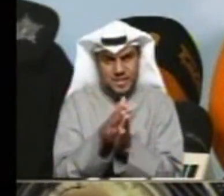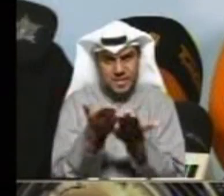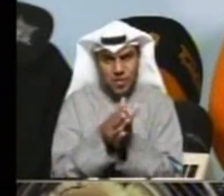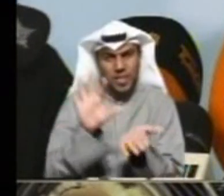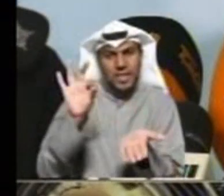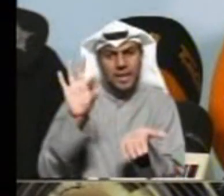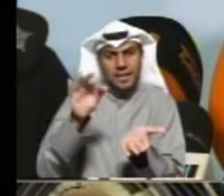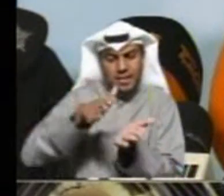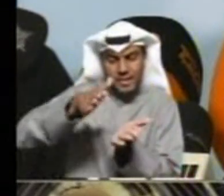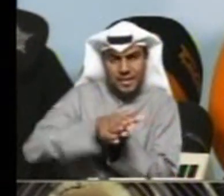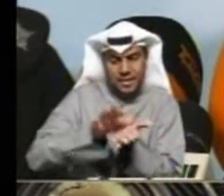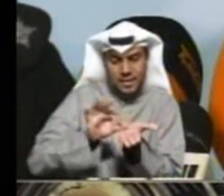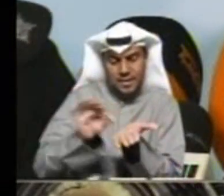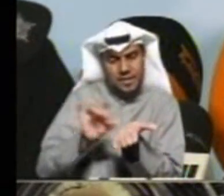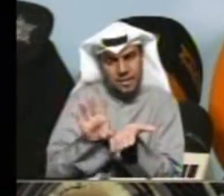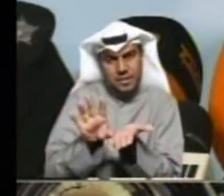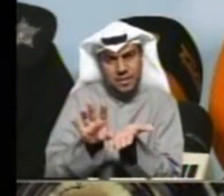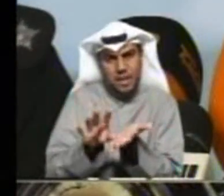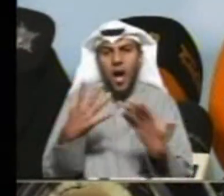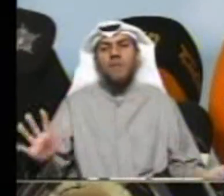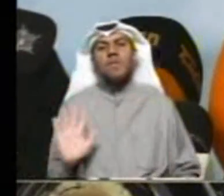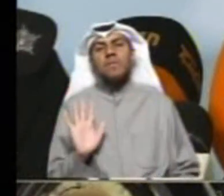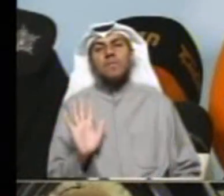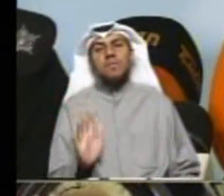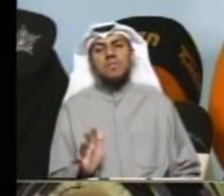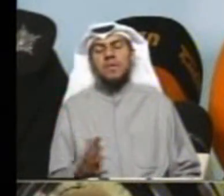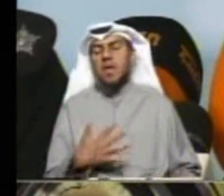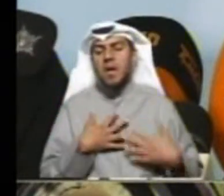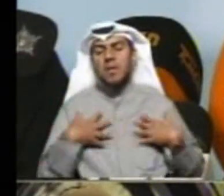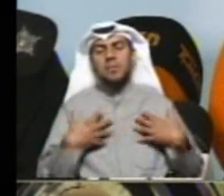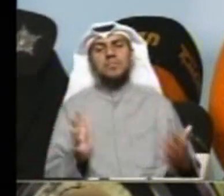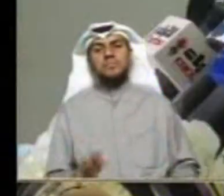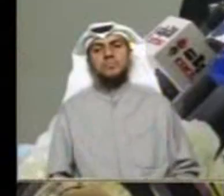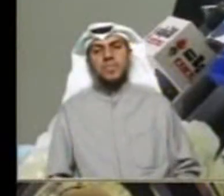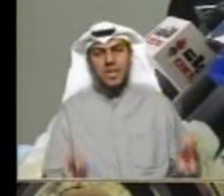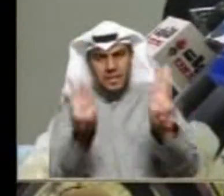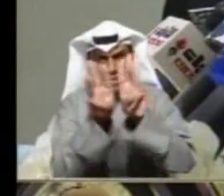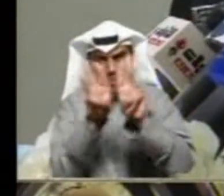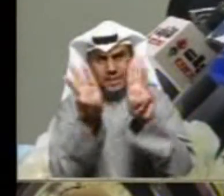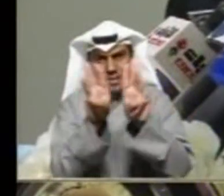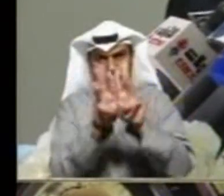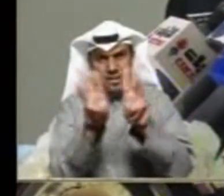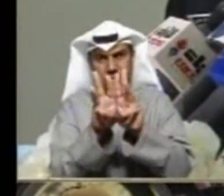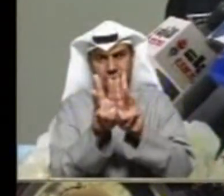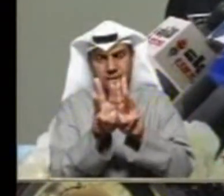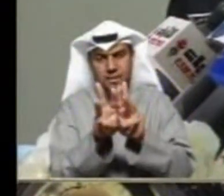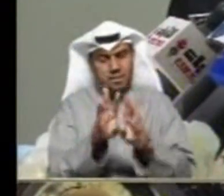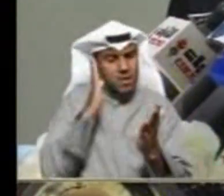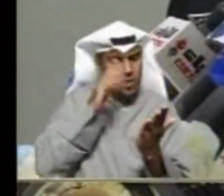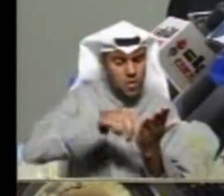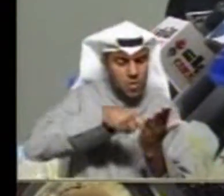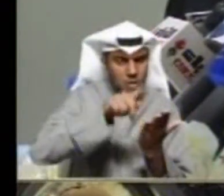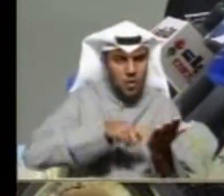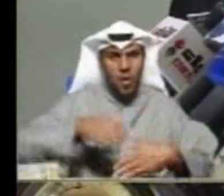الغاء الملصق يساهم في تحقيق خدمه تجديد الاقامه عبر الاونلاين حاليا للعماله